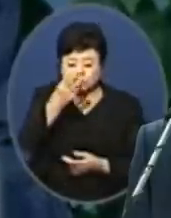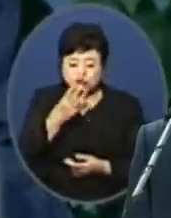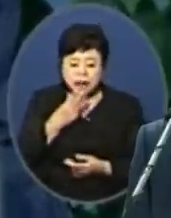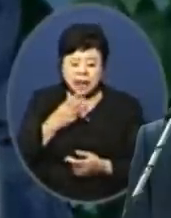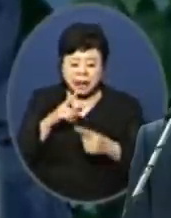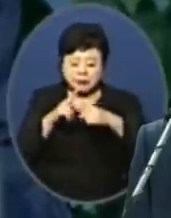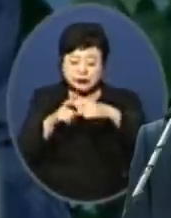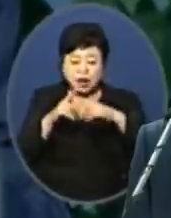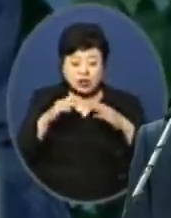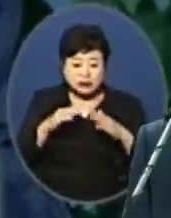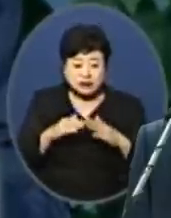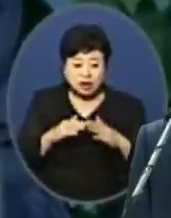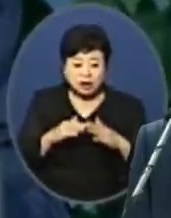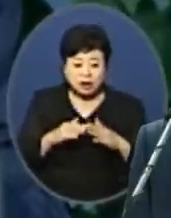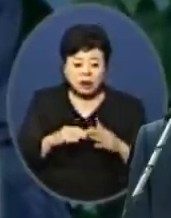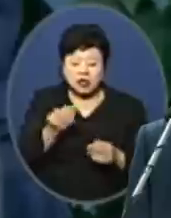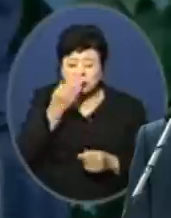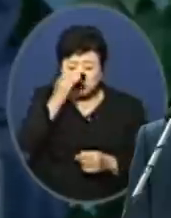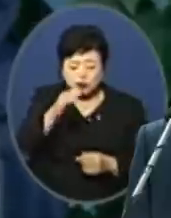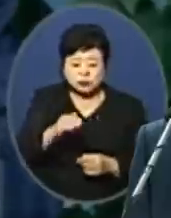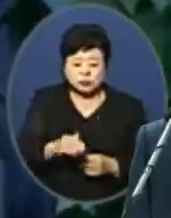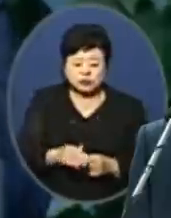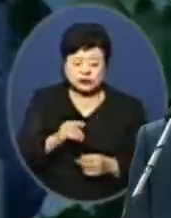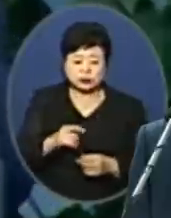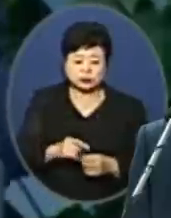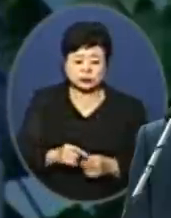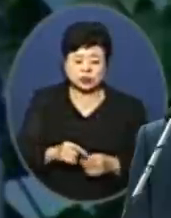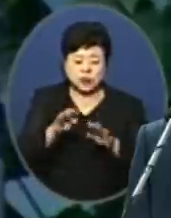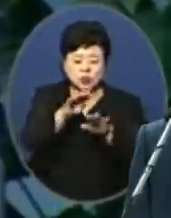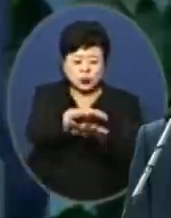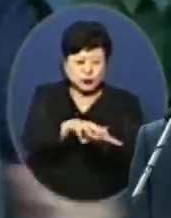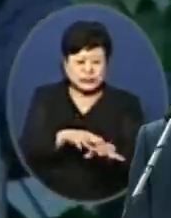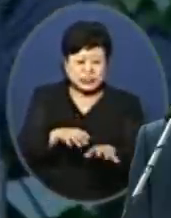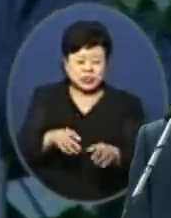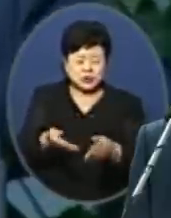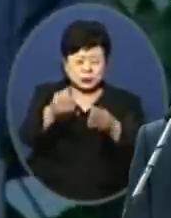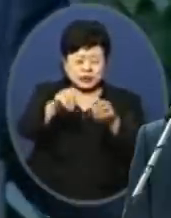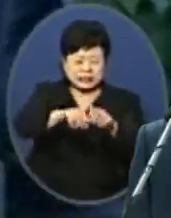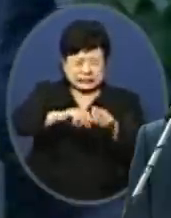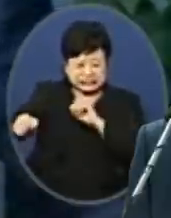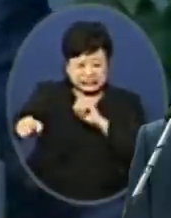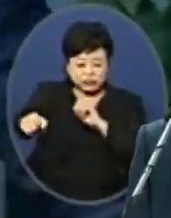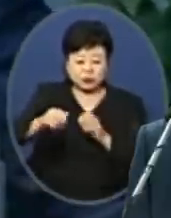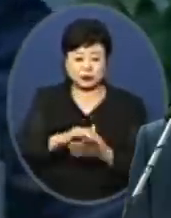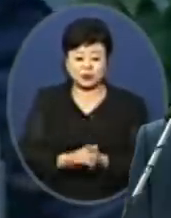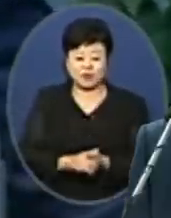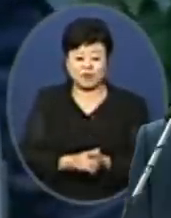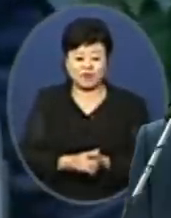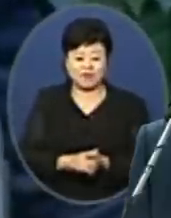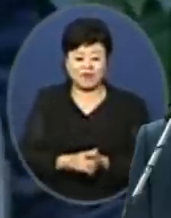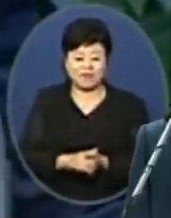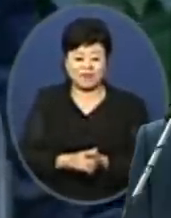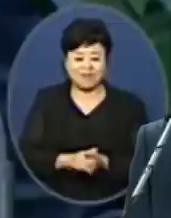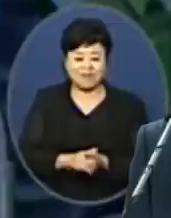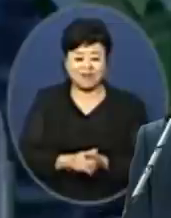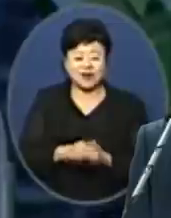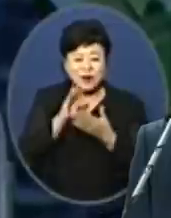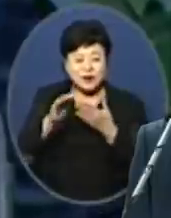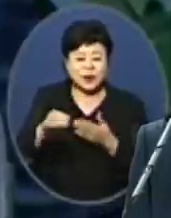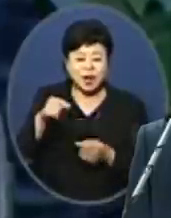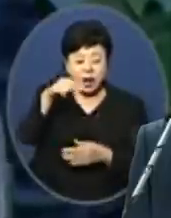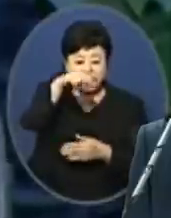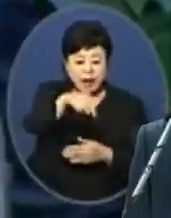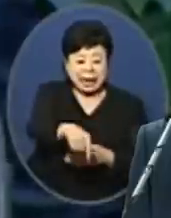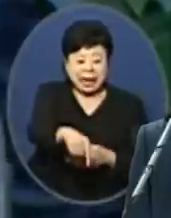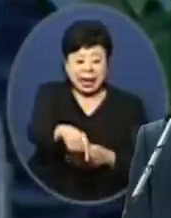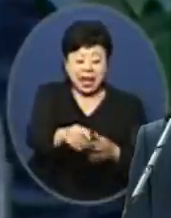성전 성소와 치성소 사이에 있는 휘장이 위에서부터 쫙 찢어져 버렸어요. 그러고 나는